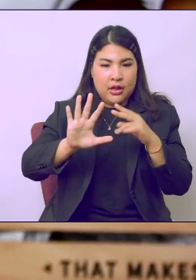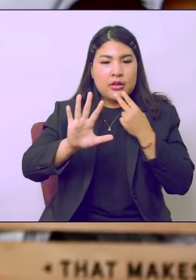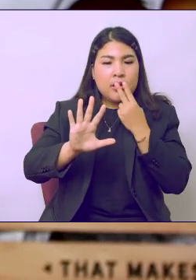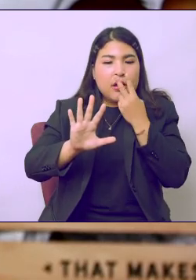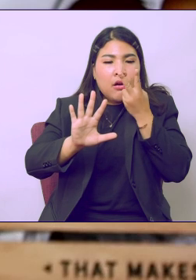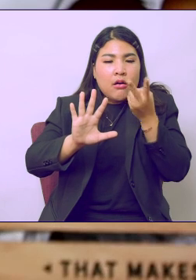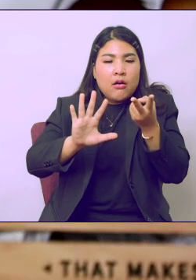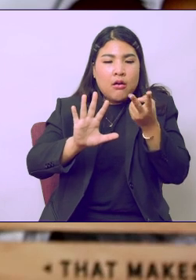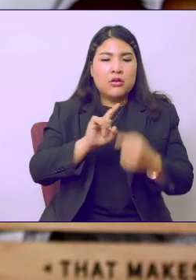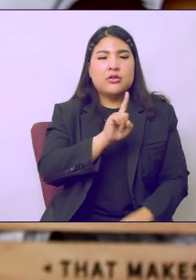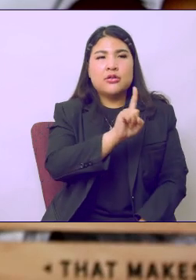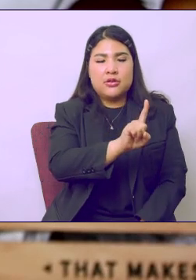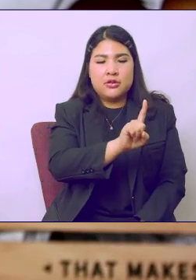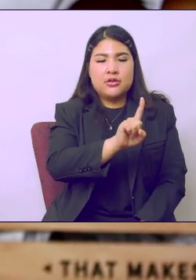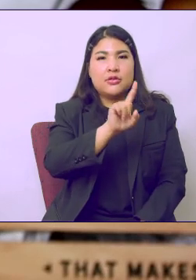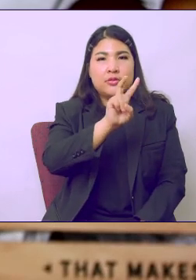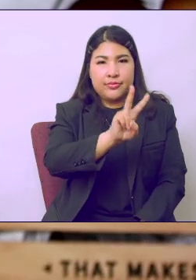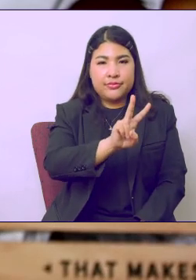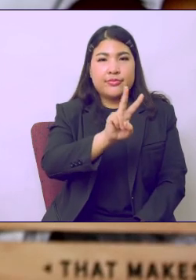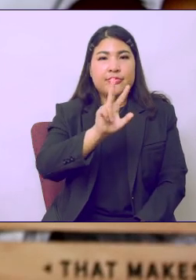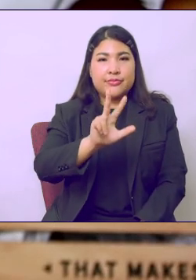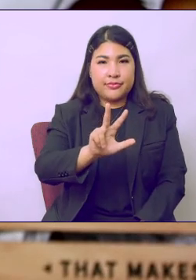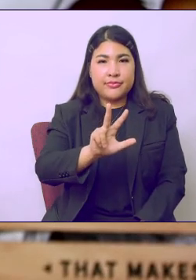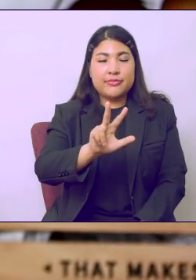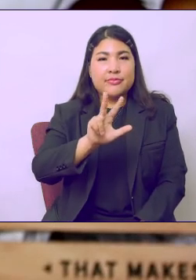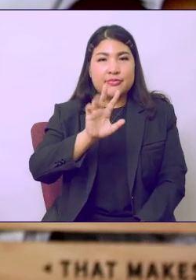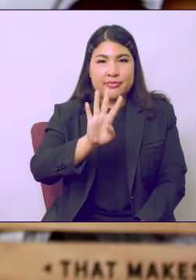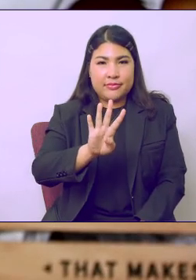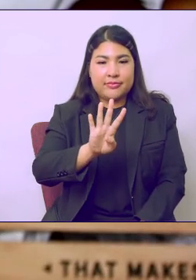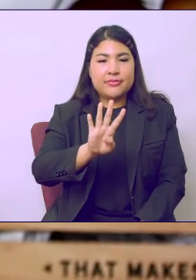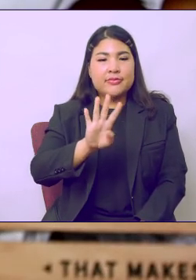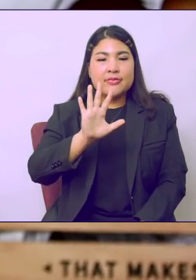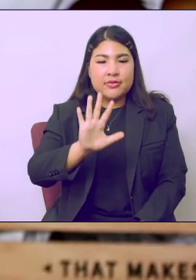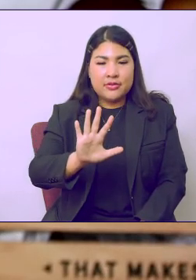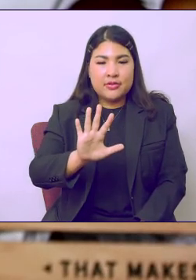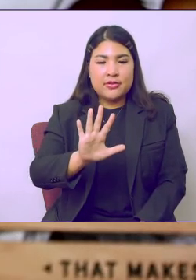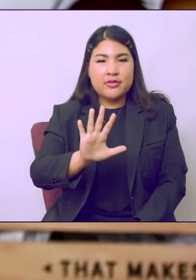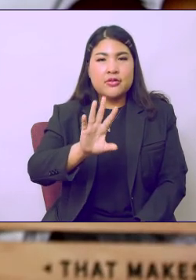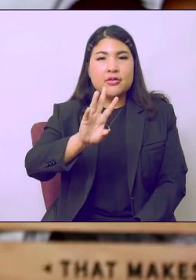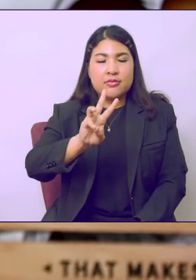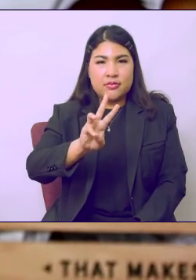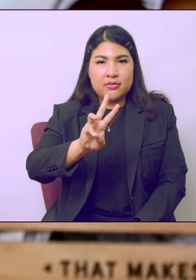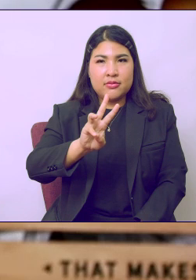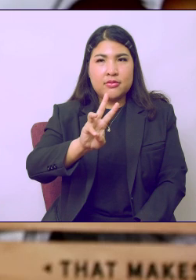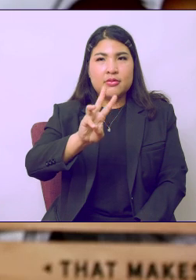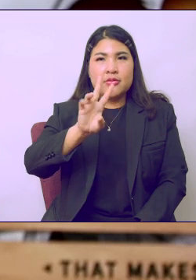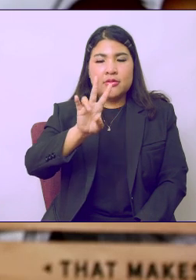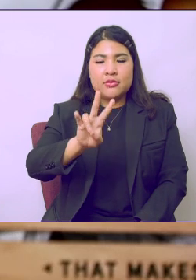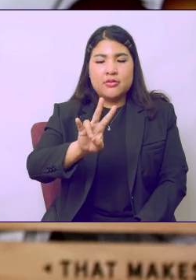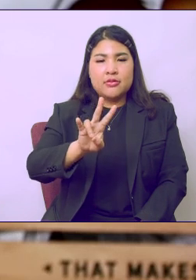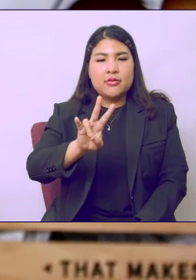1-10ครับ 1 2 3 4 5